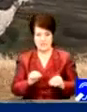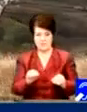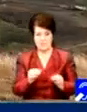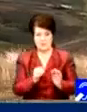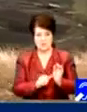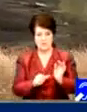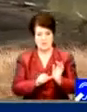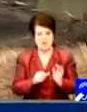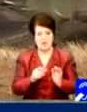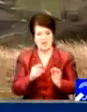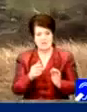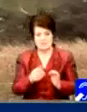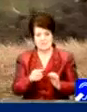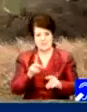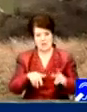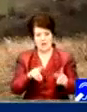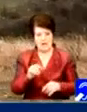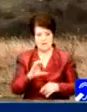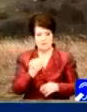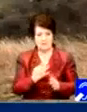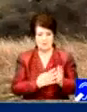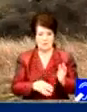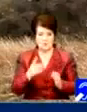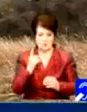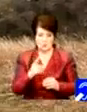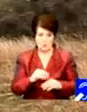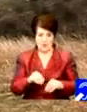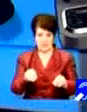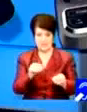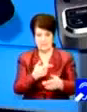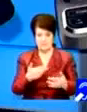sunt specii rare. În zona sunt și 91 de specii de păsări.